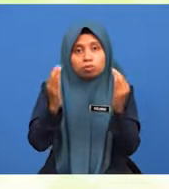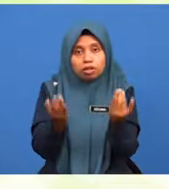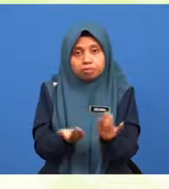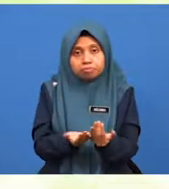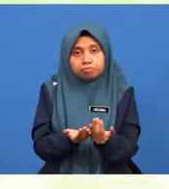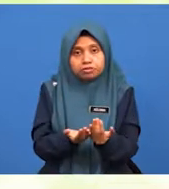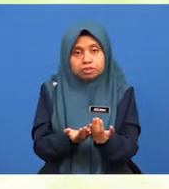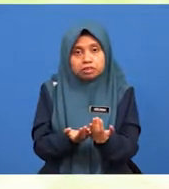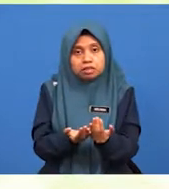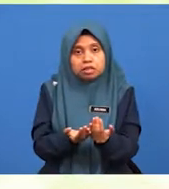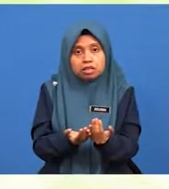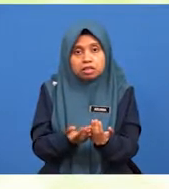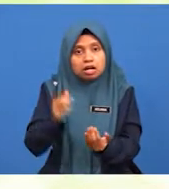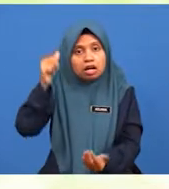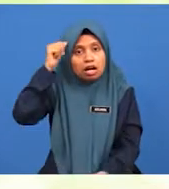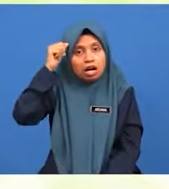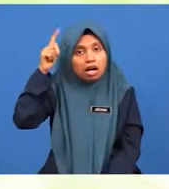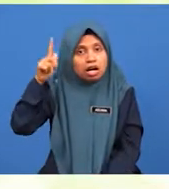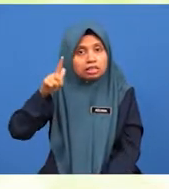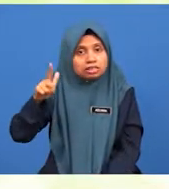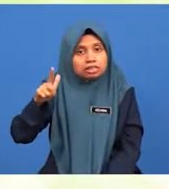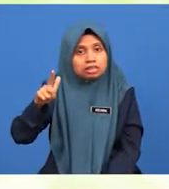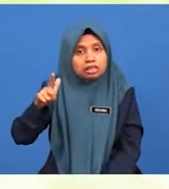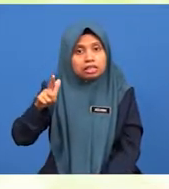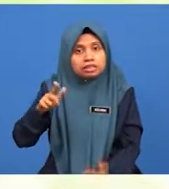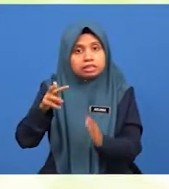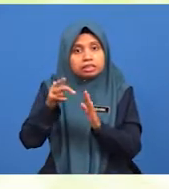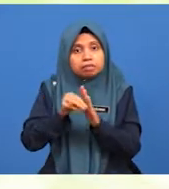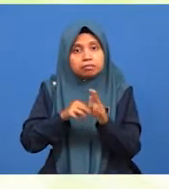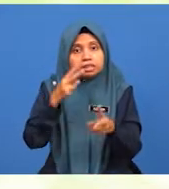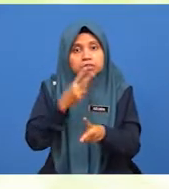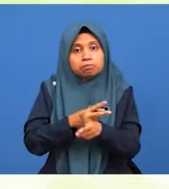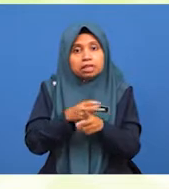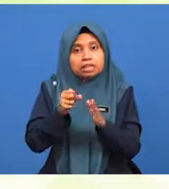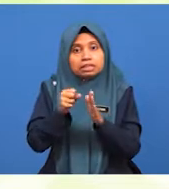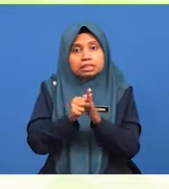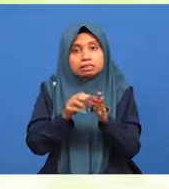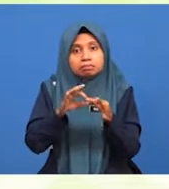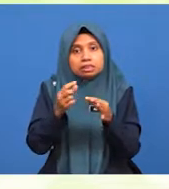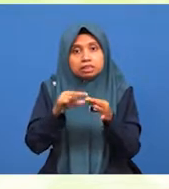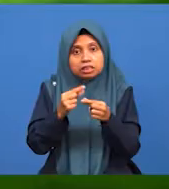Ayat yang ketiga, Azlan menyimpan sebiji bola di dalam stor.